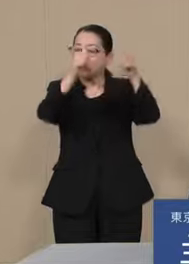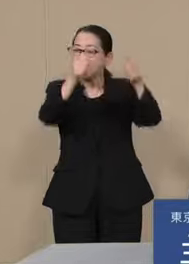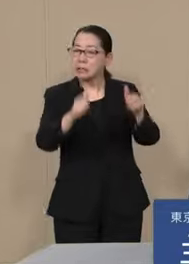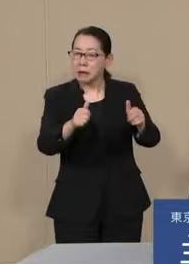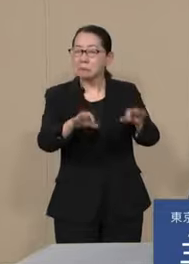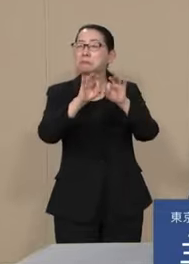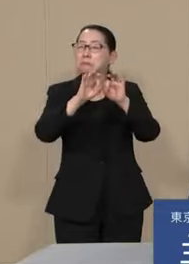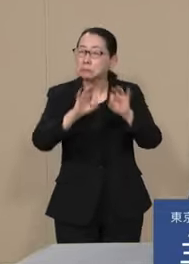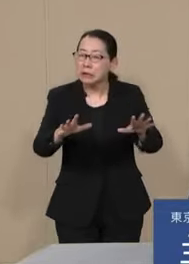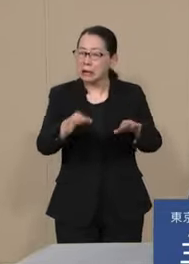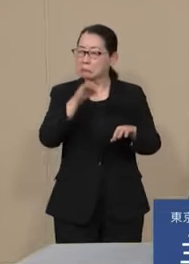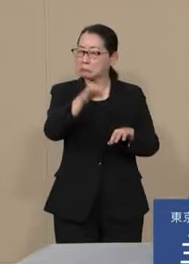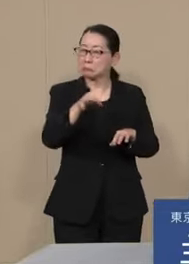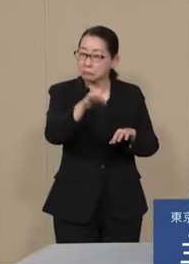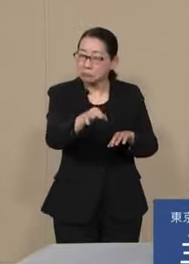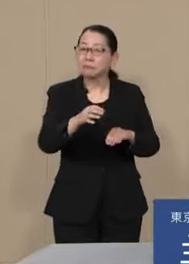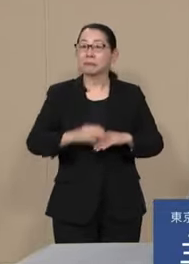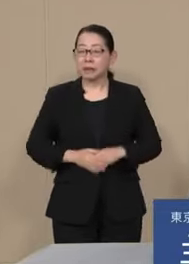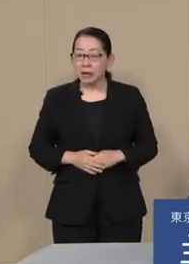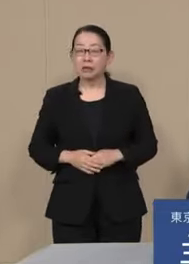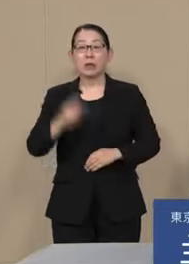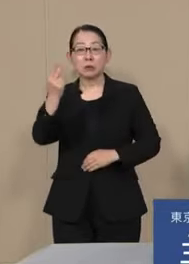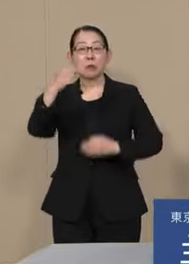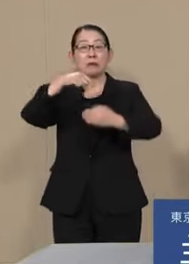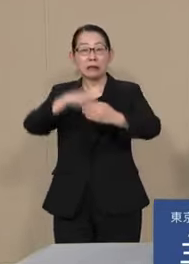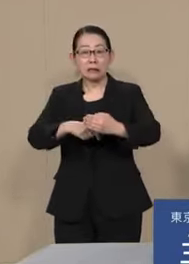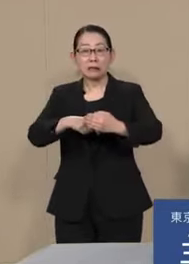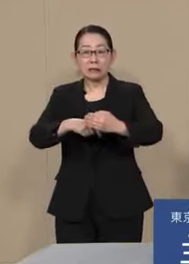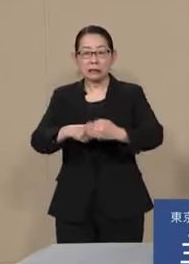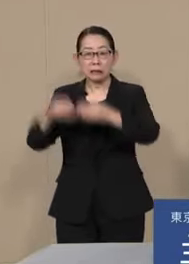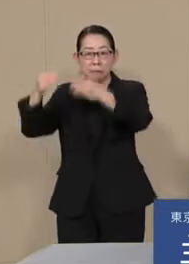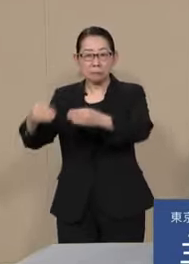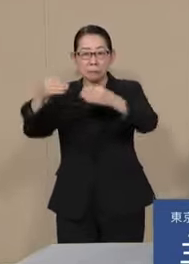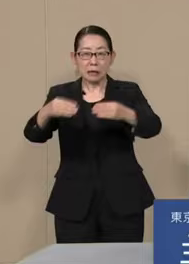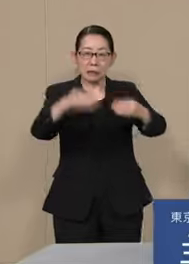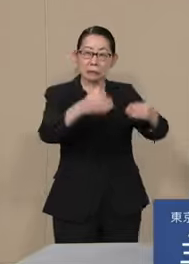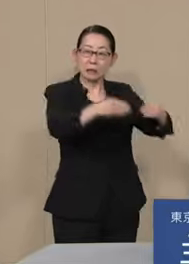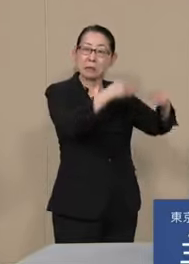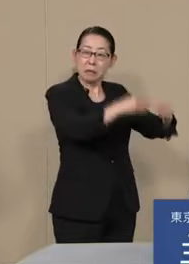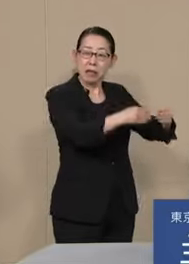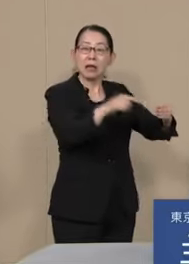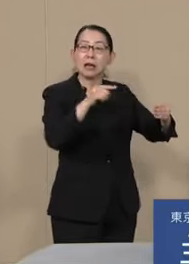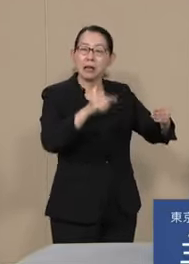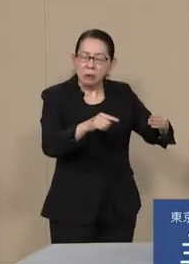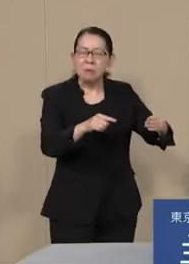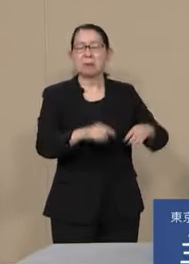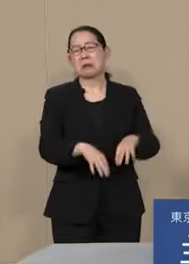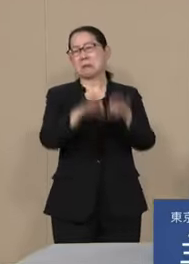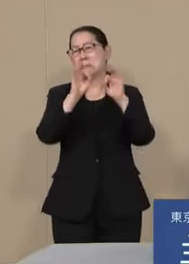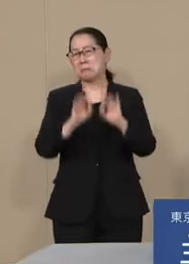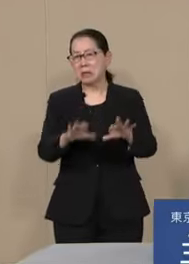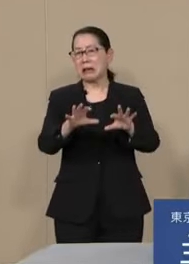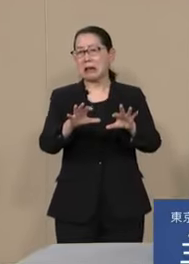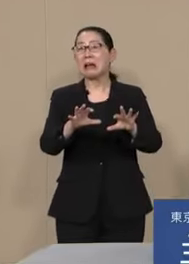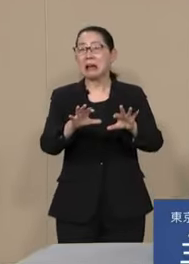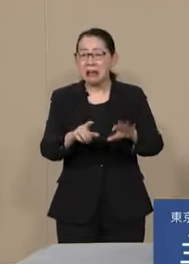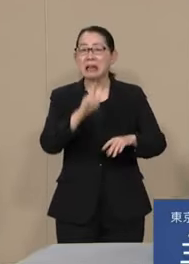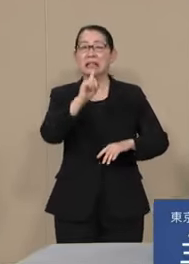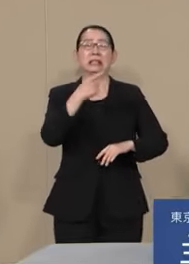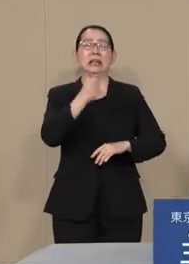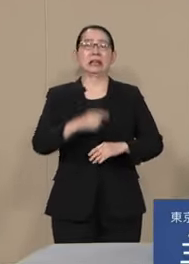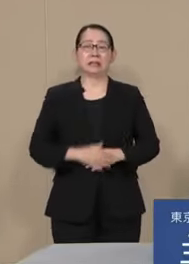動力がけてこの掲示板を隣に多くの場所に設置するのも設置するのはアホらしいと声に